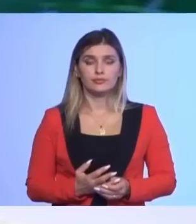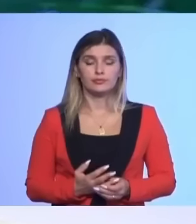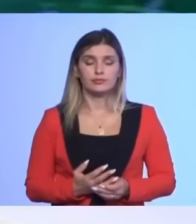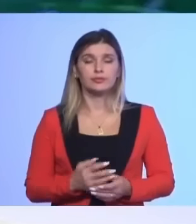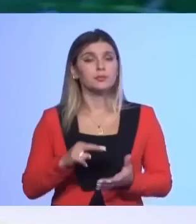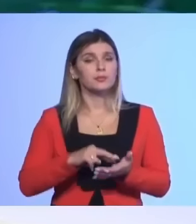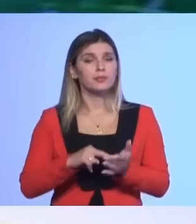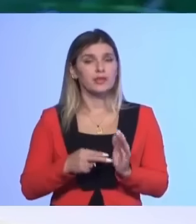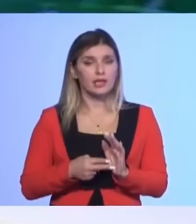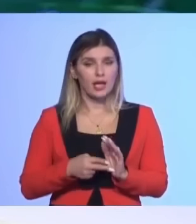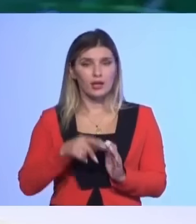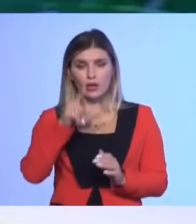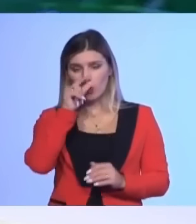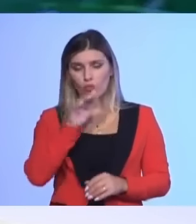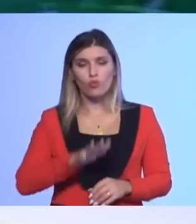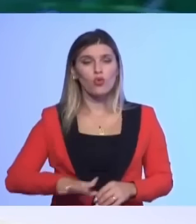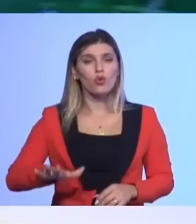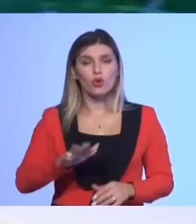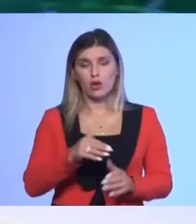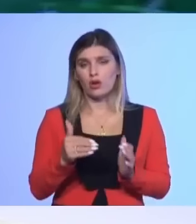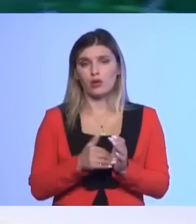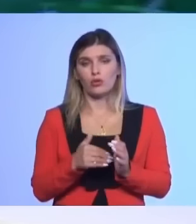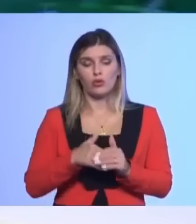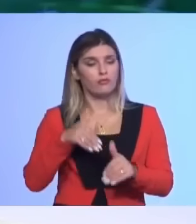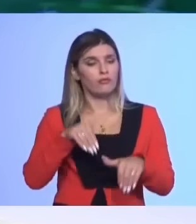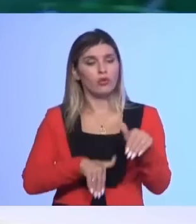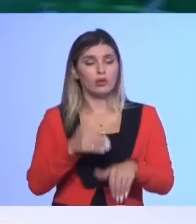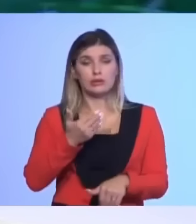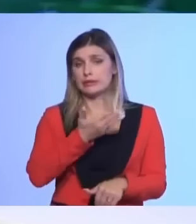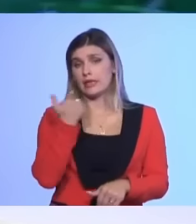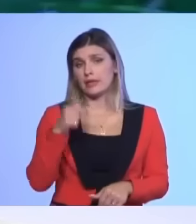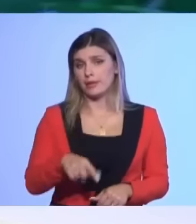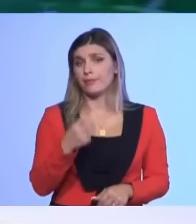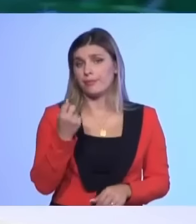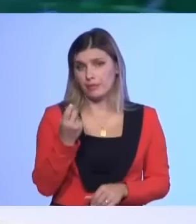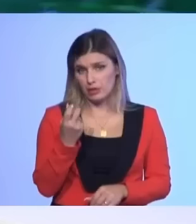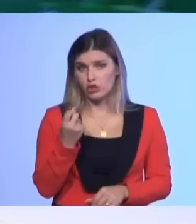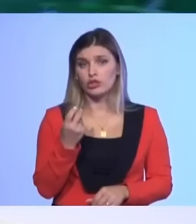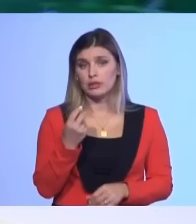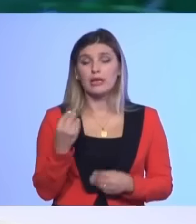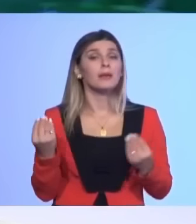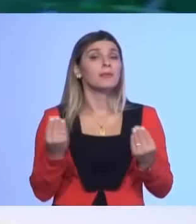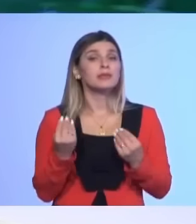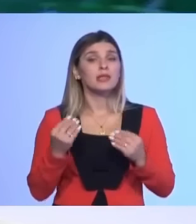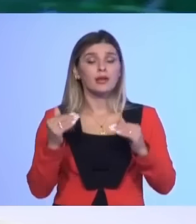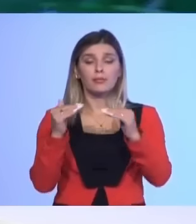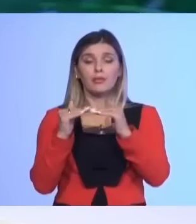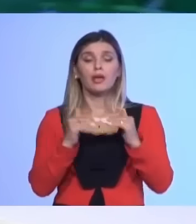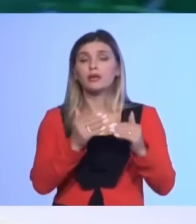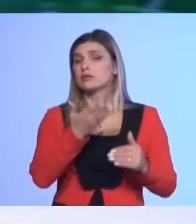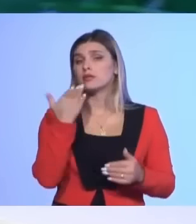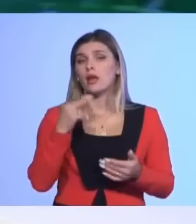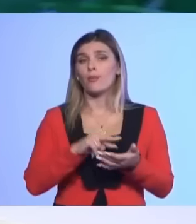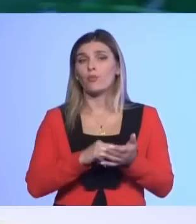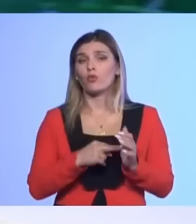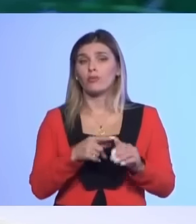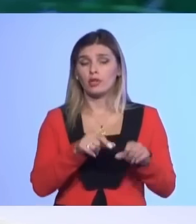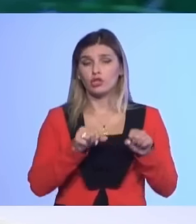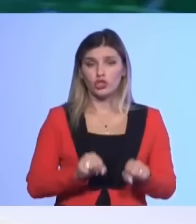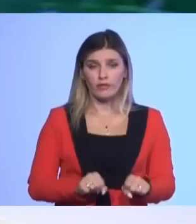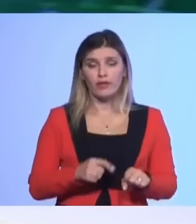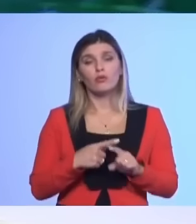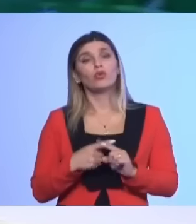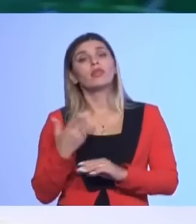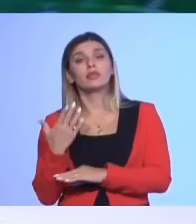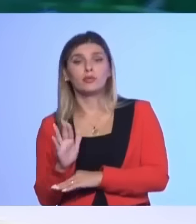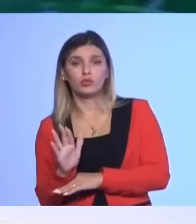Plani zhvillimor komunal ka mbetur akoma i pavotuar në Kuvendin Komunal të Prishtinës si mosarritje e marrëveshjes së partisë në pushtet dhe atyre në